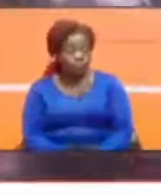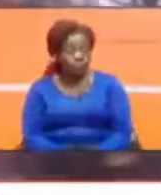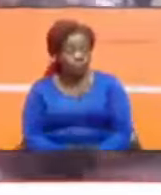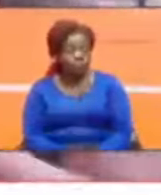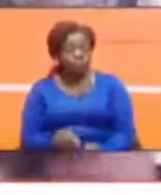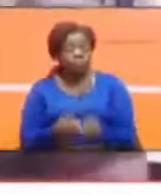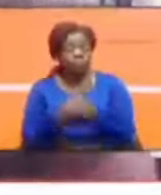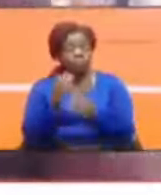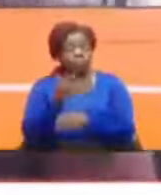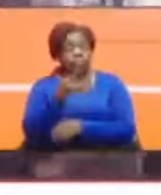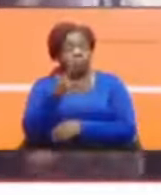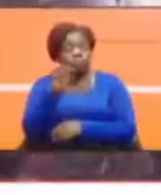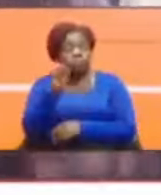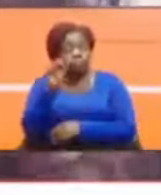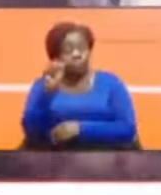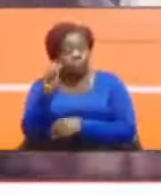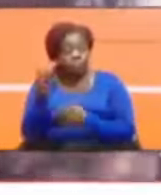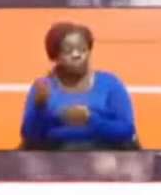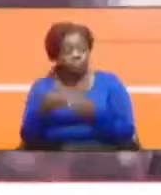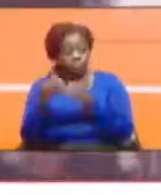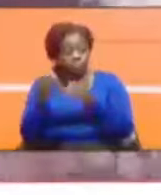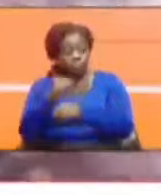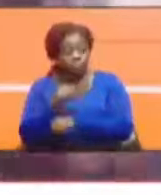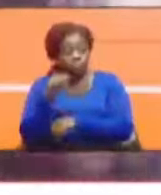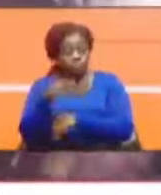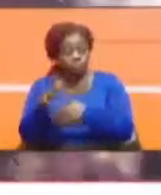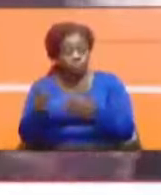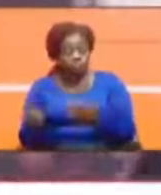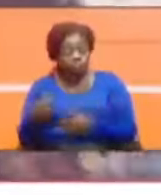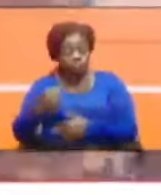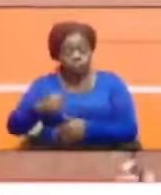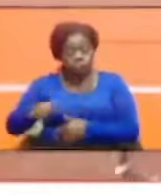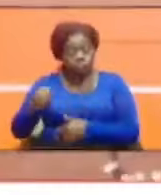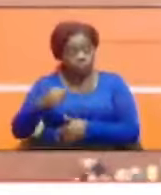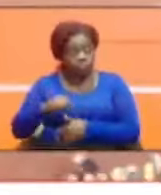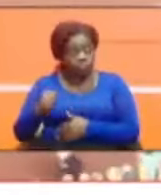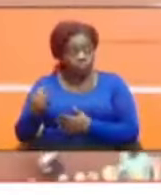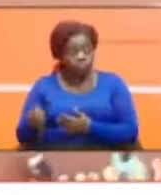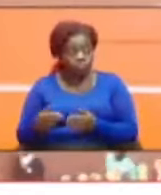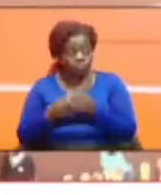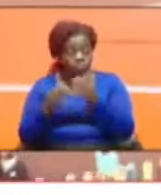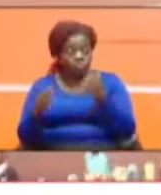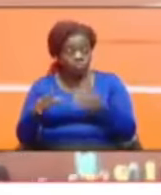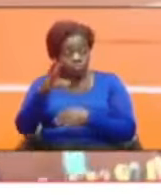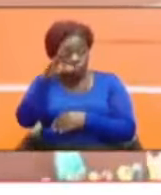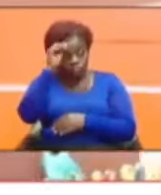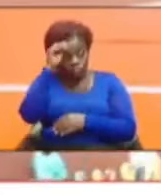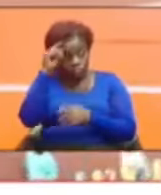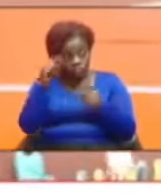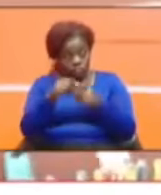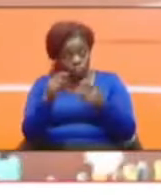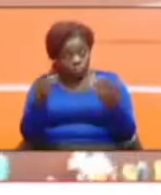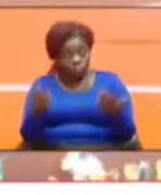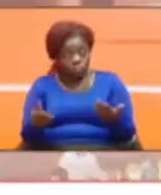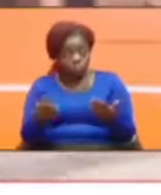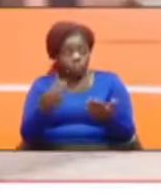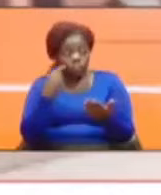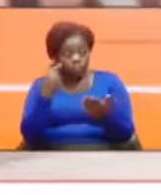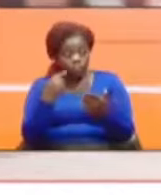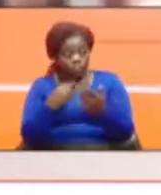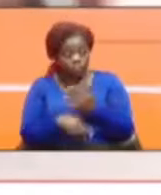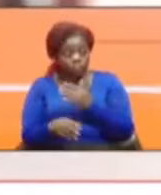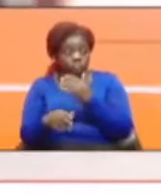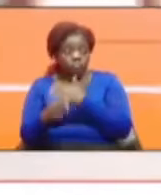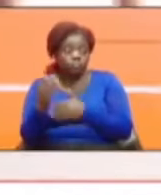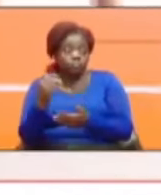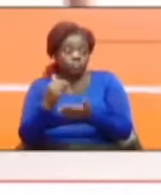nga bakulembera Rita Balungi akulira essomero lino banyeenyeza ku galiba enjole akulira ebyensoma nga ye Biti Joseph agamba